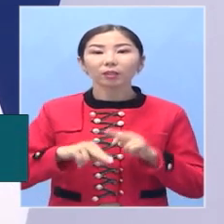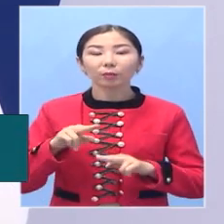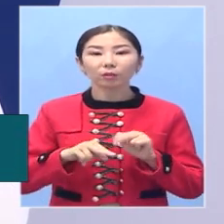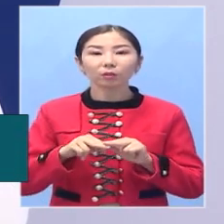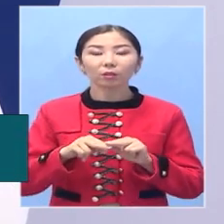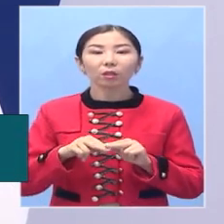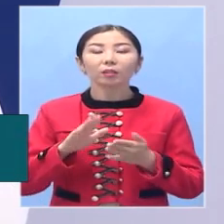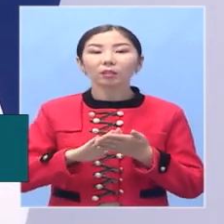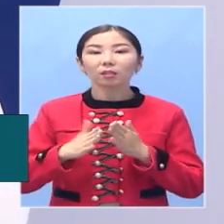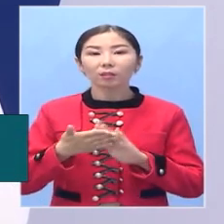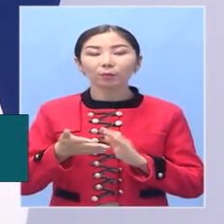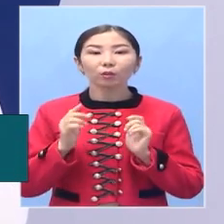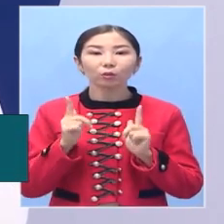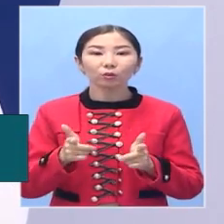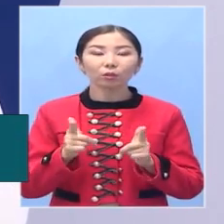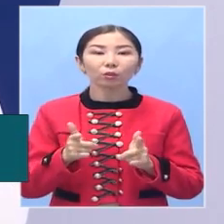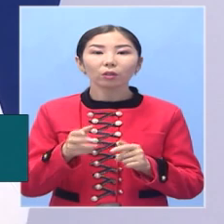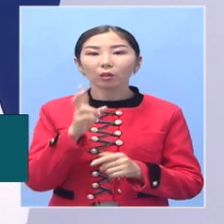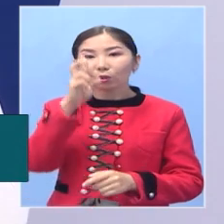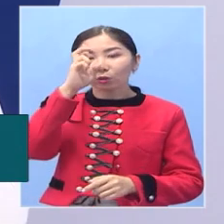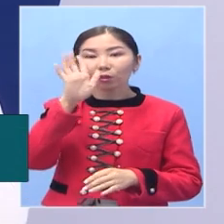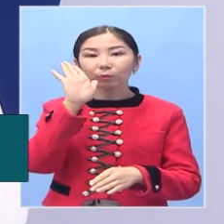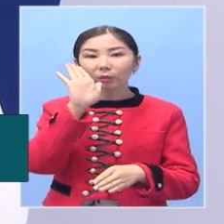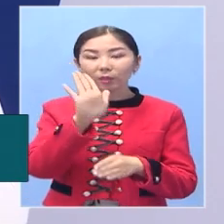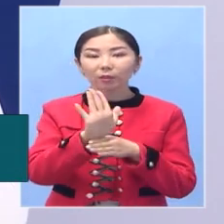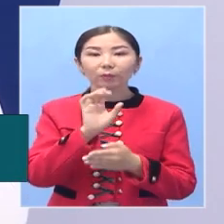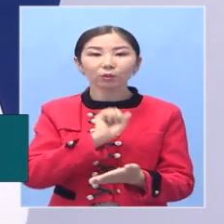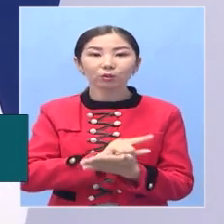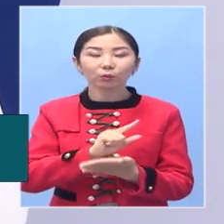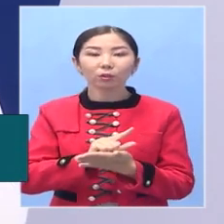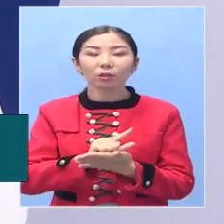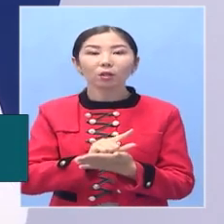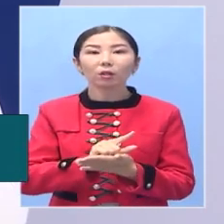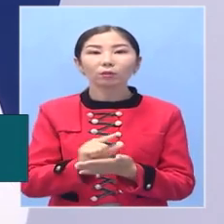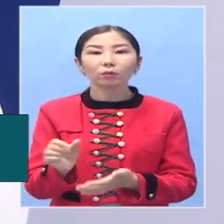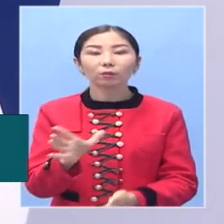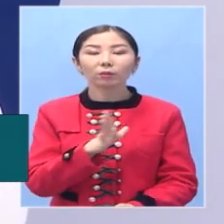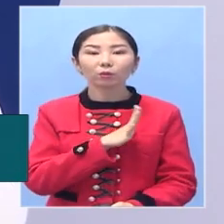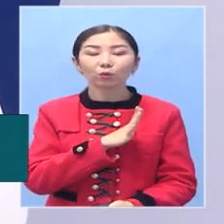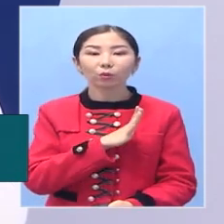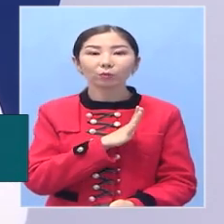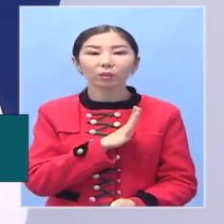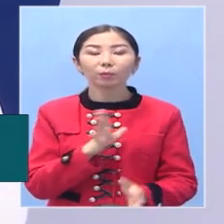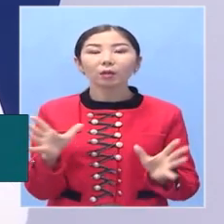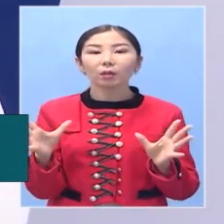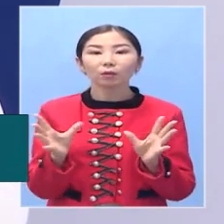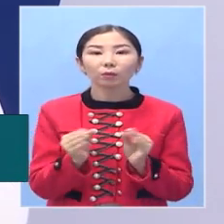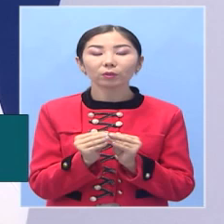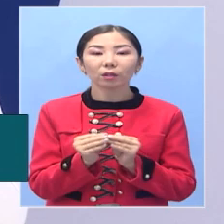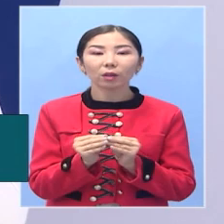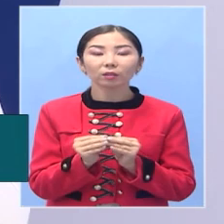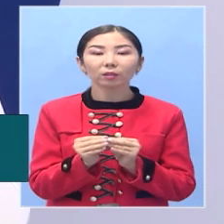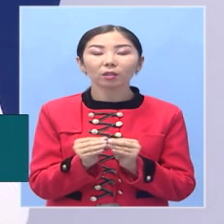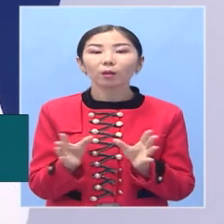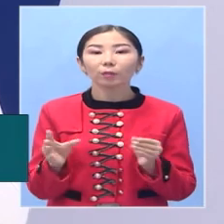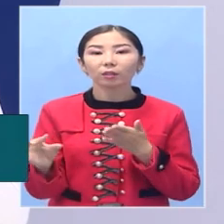жерде келісіп, жаңағы өкім беріліп, қай жерде жасалып жатса сол жерде сол жерден өкім беріп, соның артынан